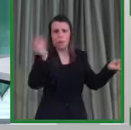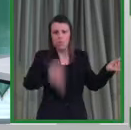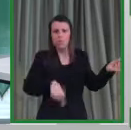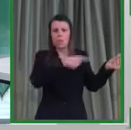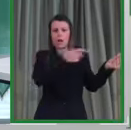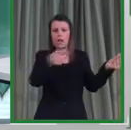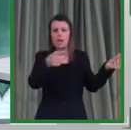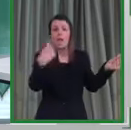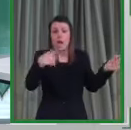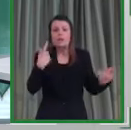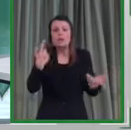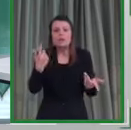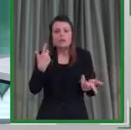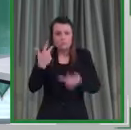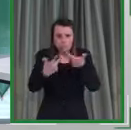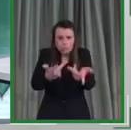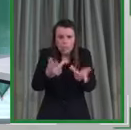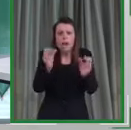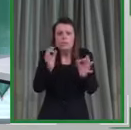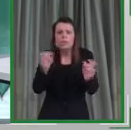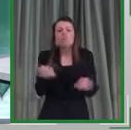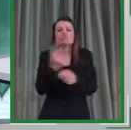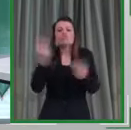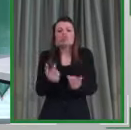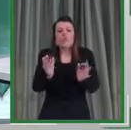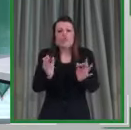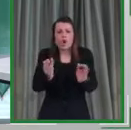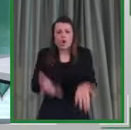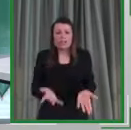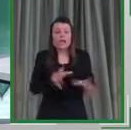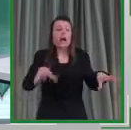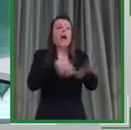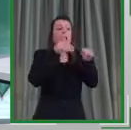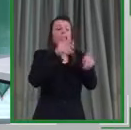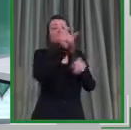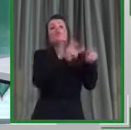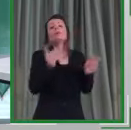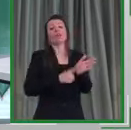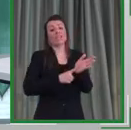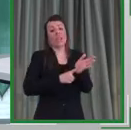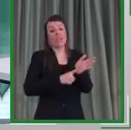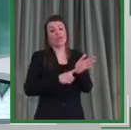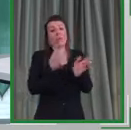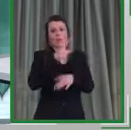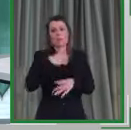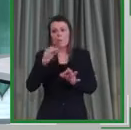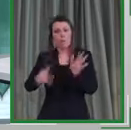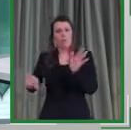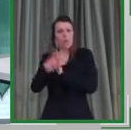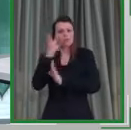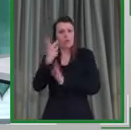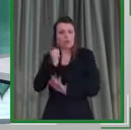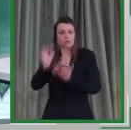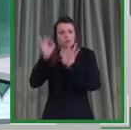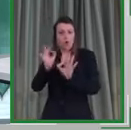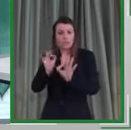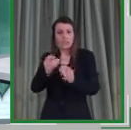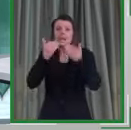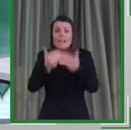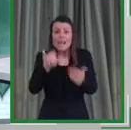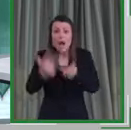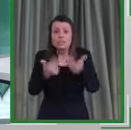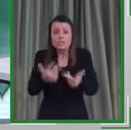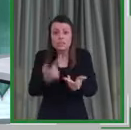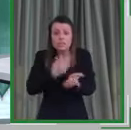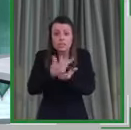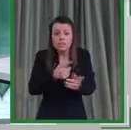a coloro che ne avevano diritto perché se previsto dalla legge e questo ha consentito al più albergo di lusso di avere mascherine per